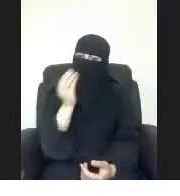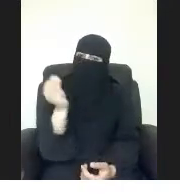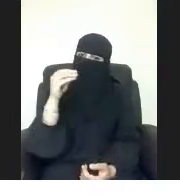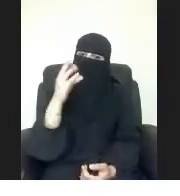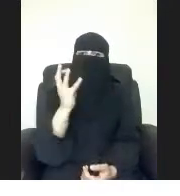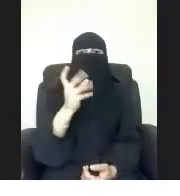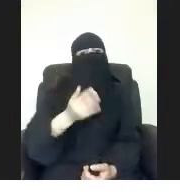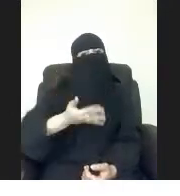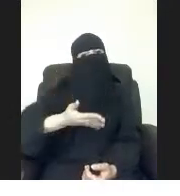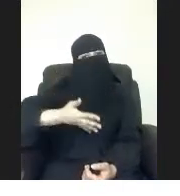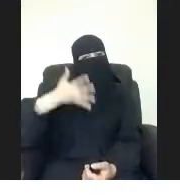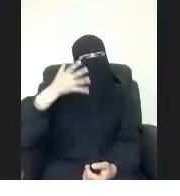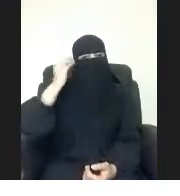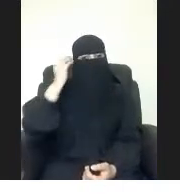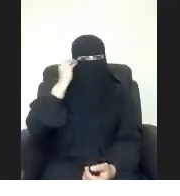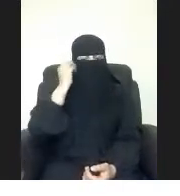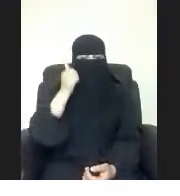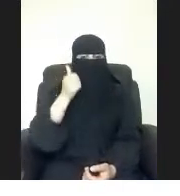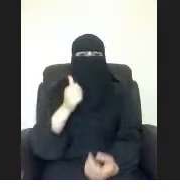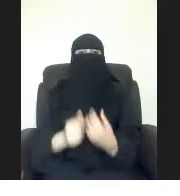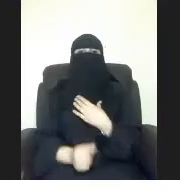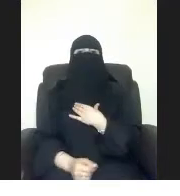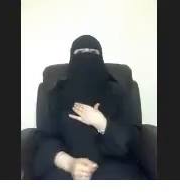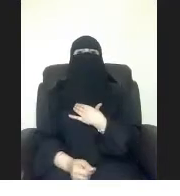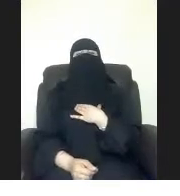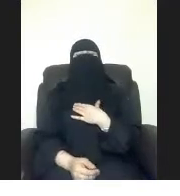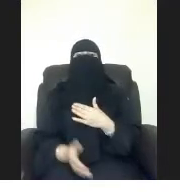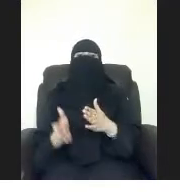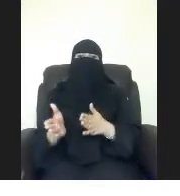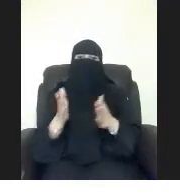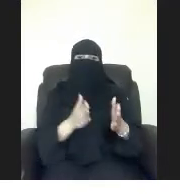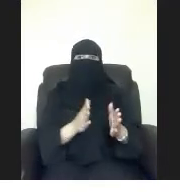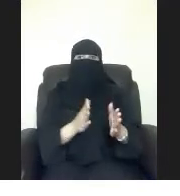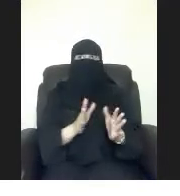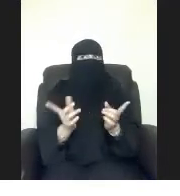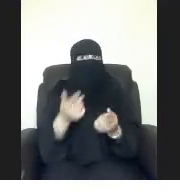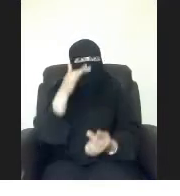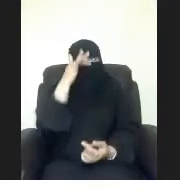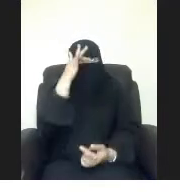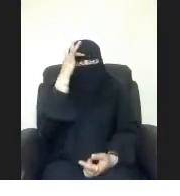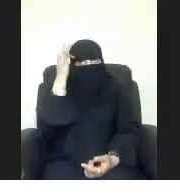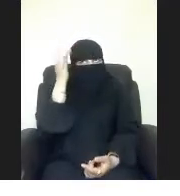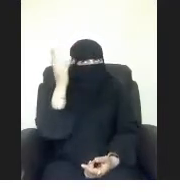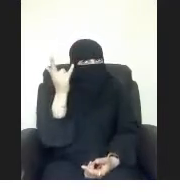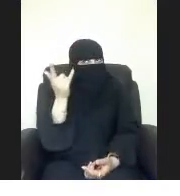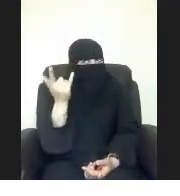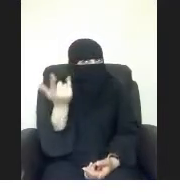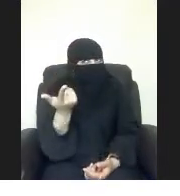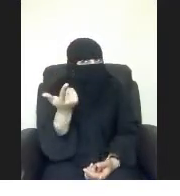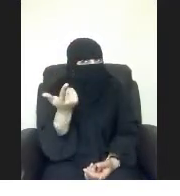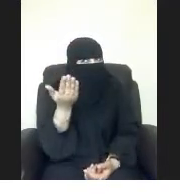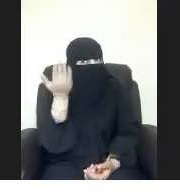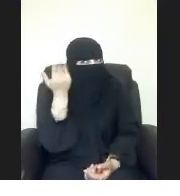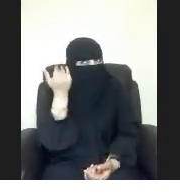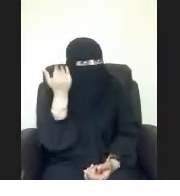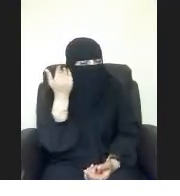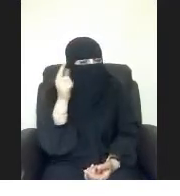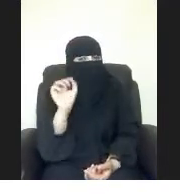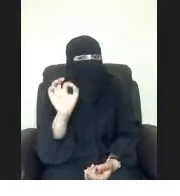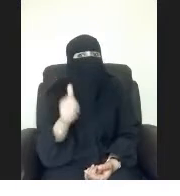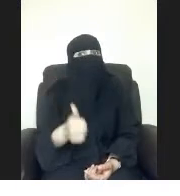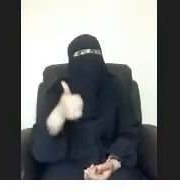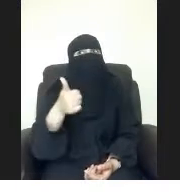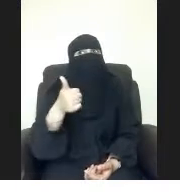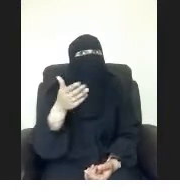أيضا فيما سبق. هل بالإمكان أفضل مما كان؟ هل يوجد في